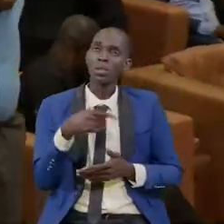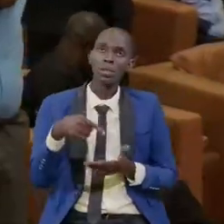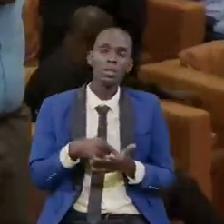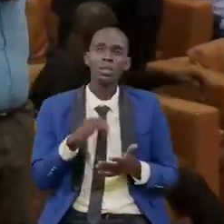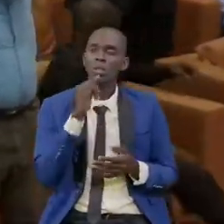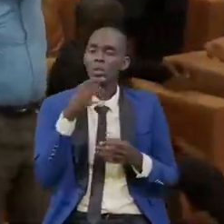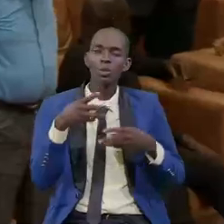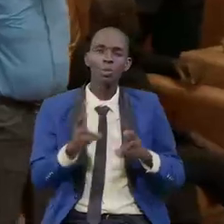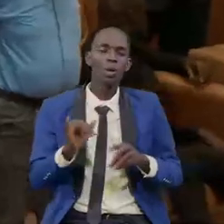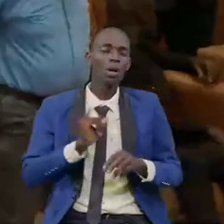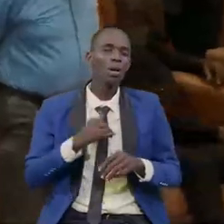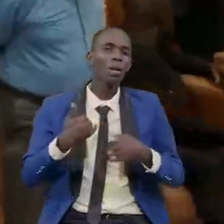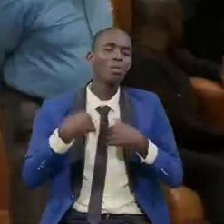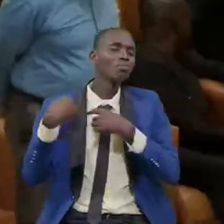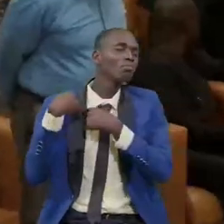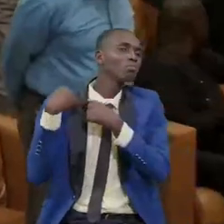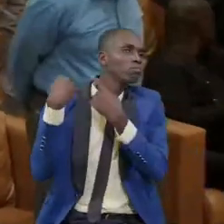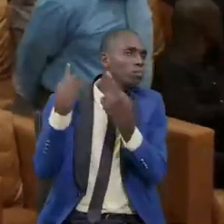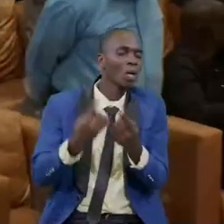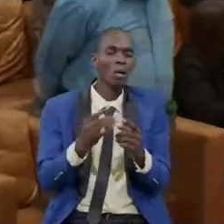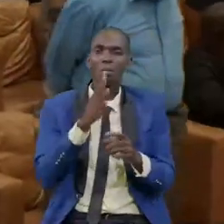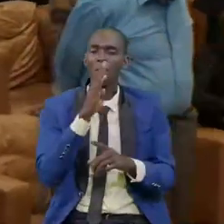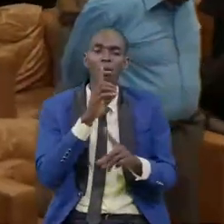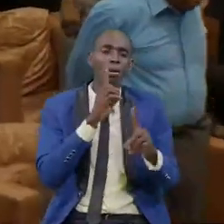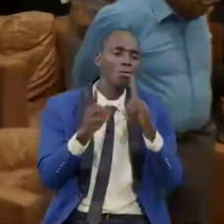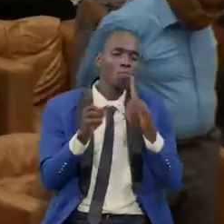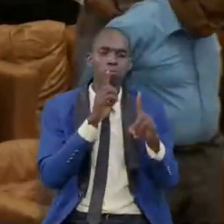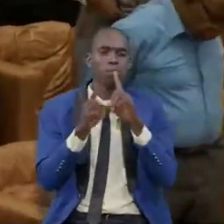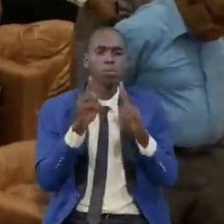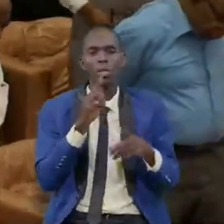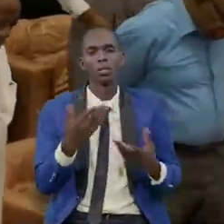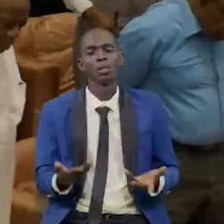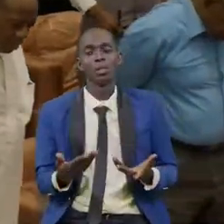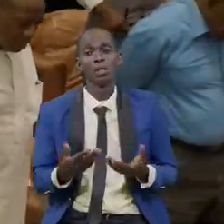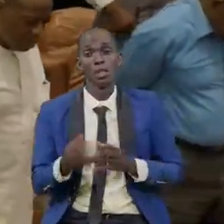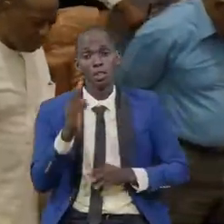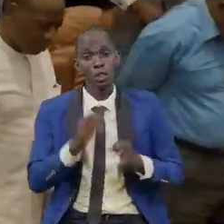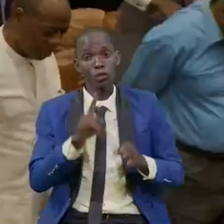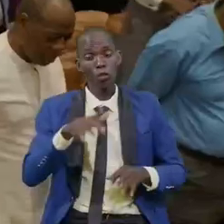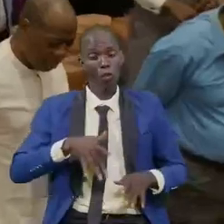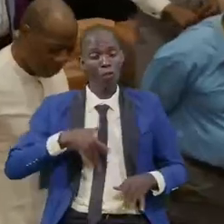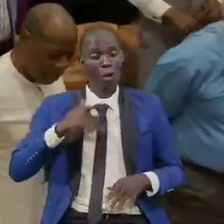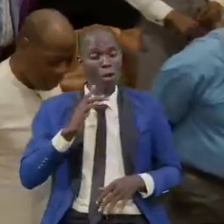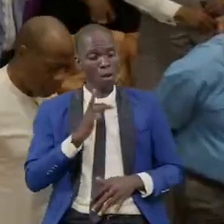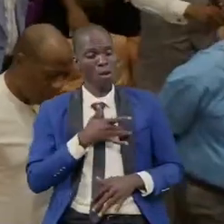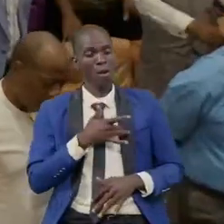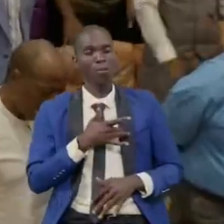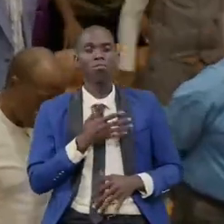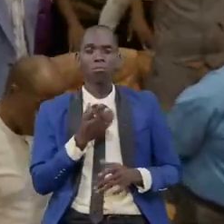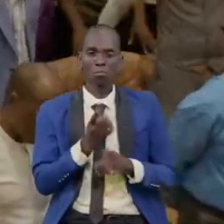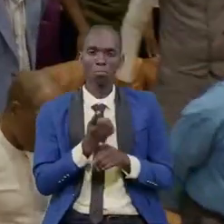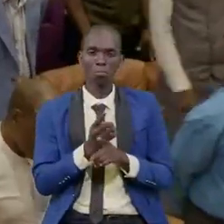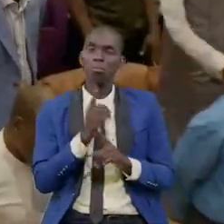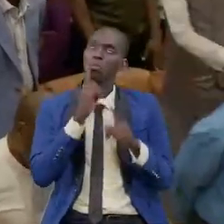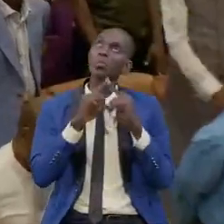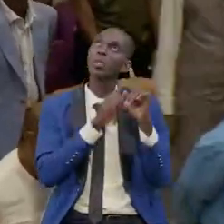que j'utilise ma langue. Alors tu es convaincu, d'accord, c'est bon. Parle au Seigneur, viens à